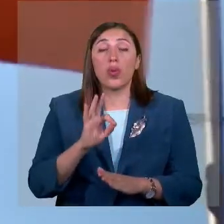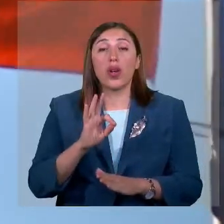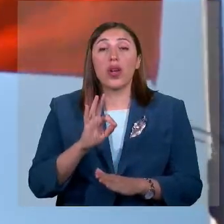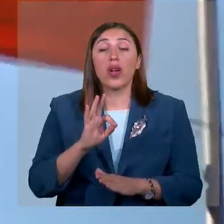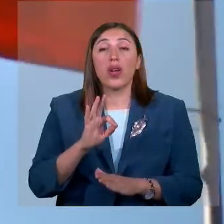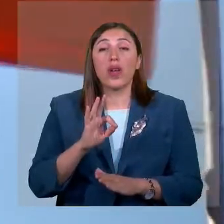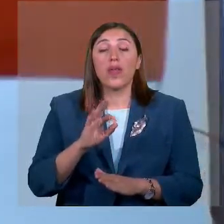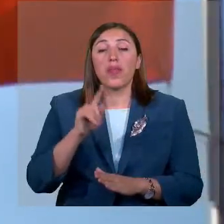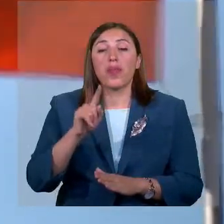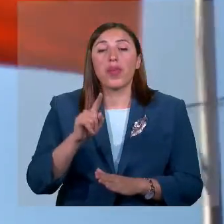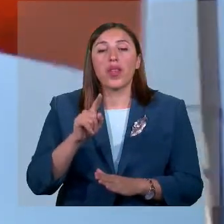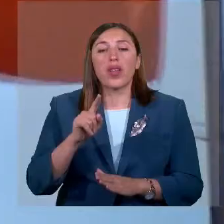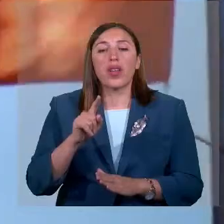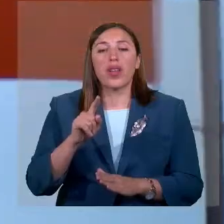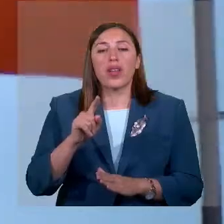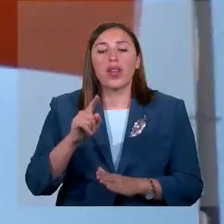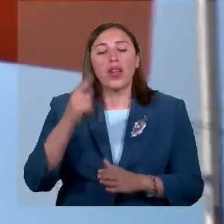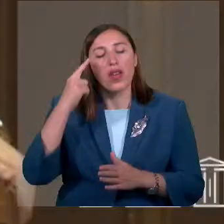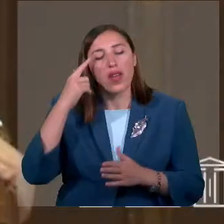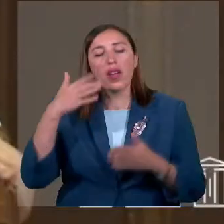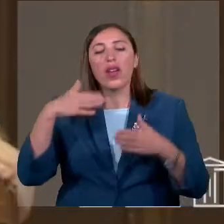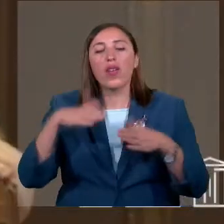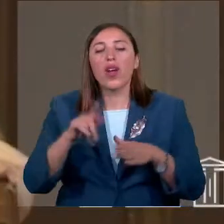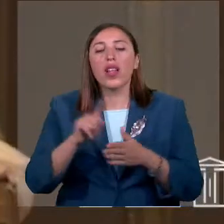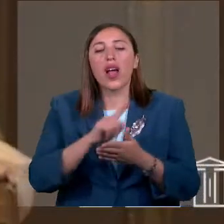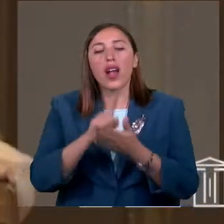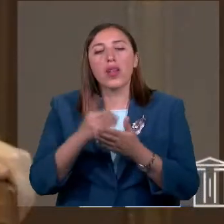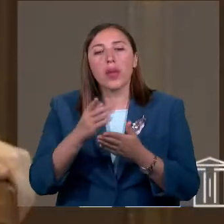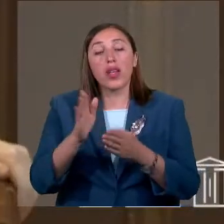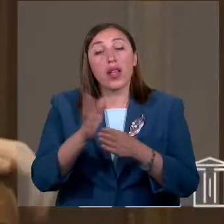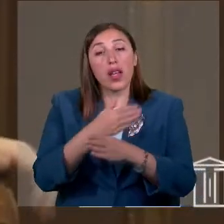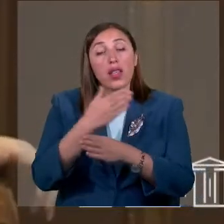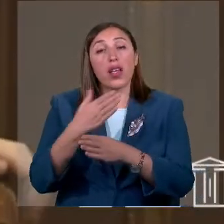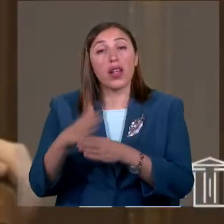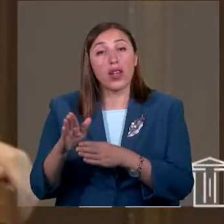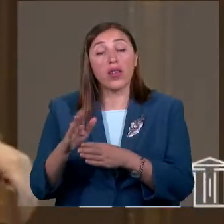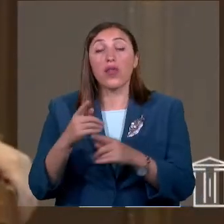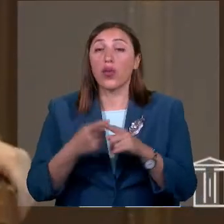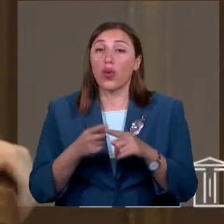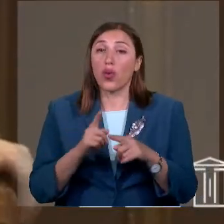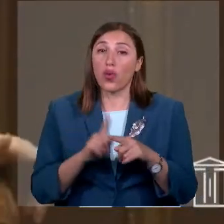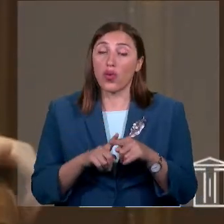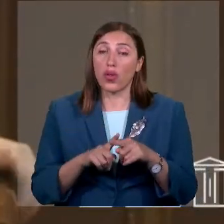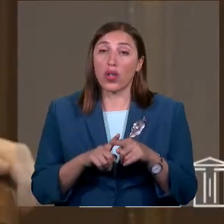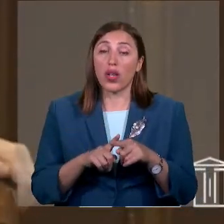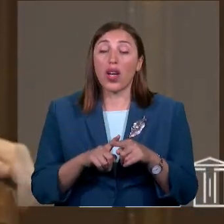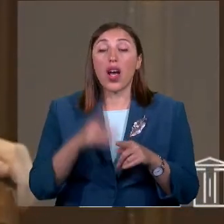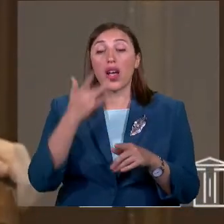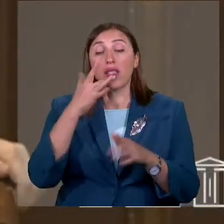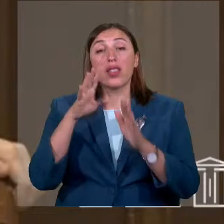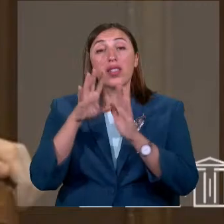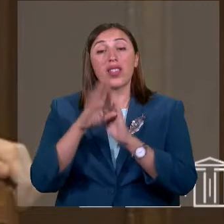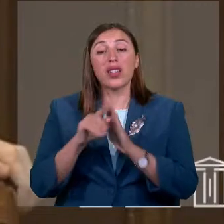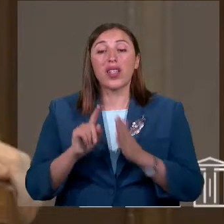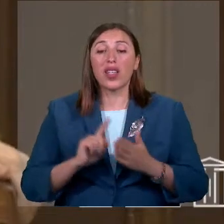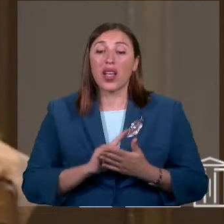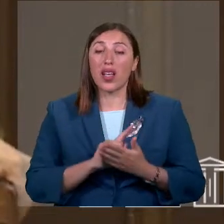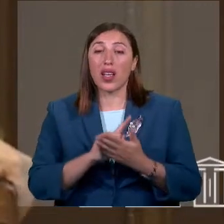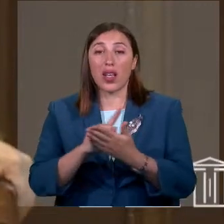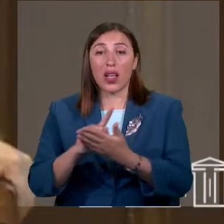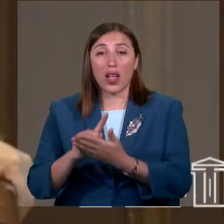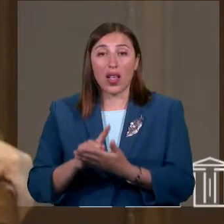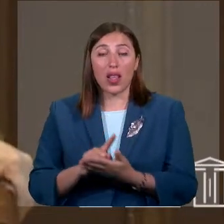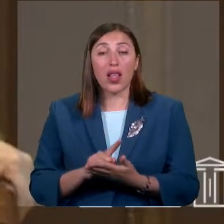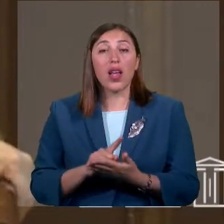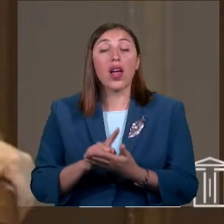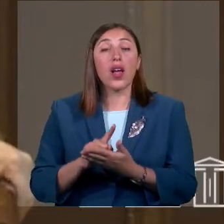այն եզրակացության, որ այդ հարցերը տարանջատված մնան, որովհետև երբ որ մենք Վաշինգտոնում քննարկումներ ենք ունեցել եւ